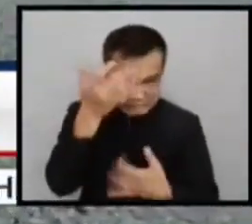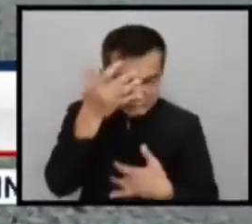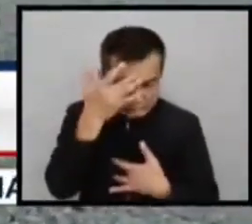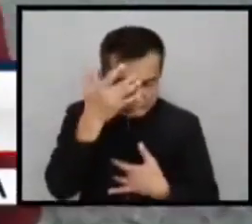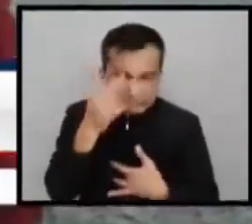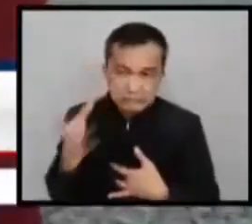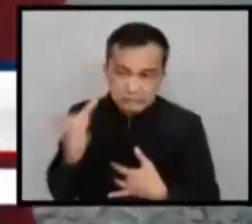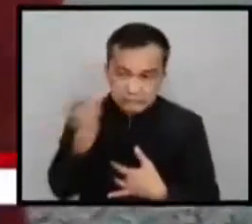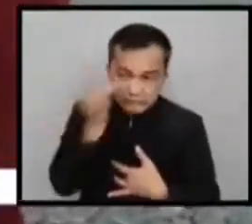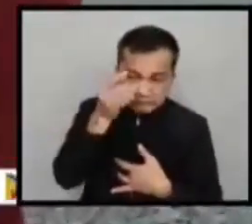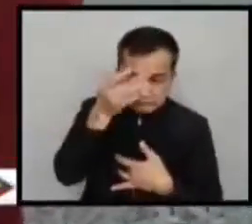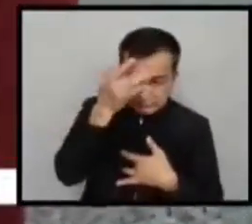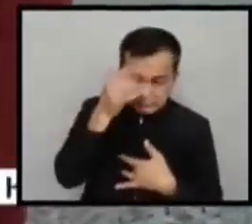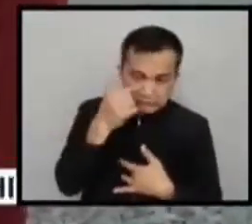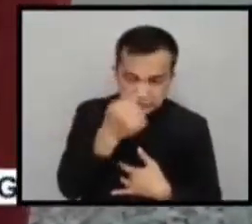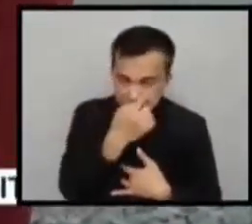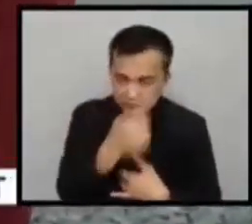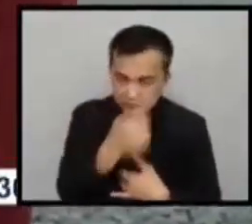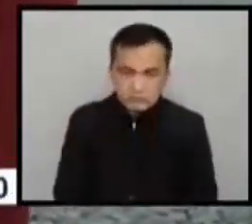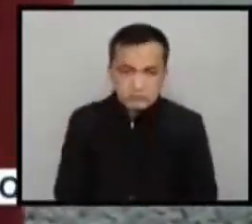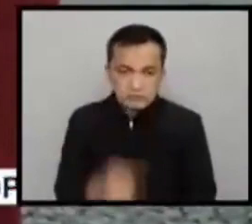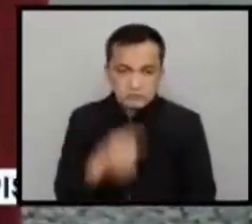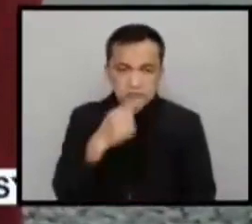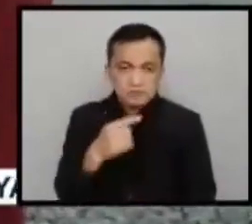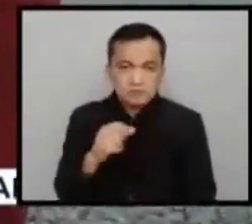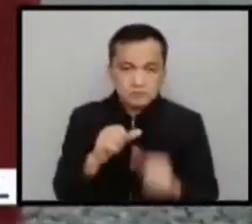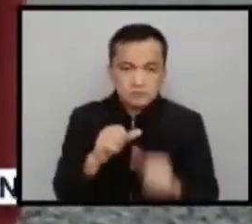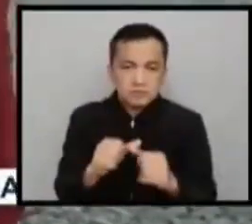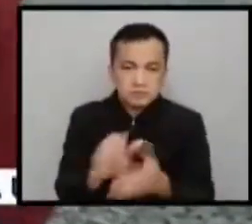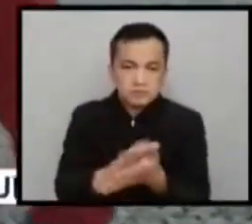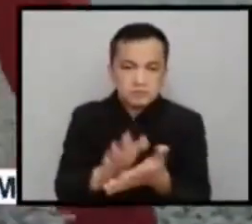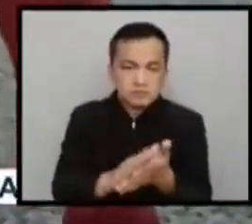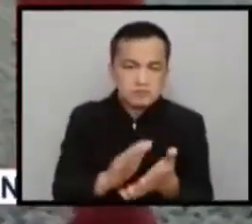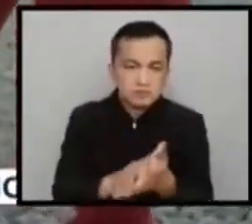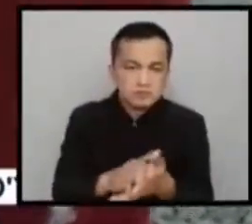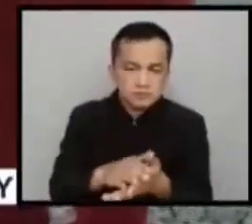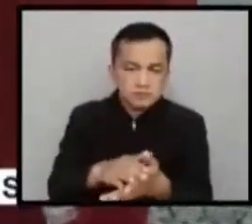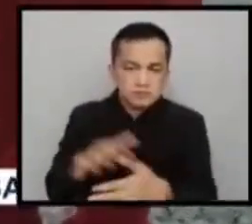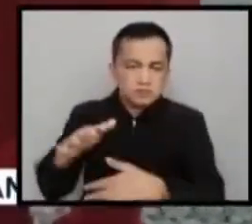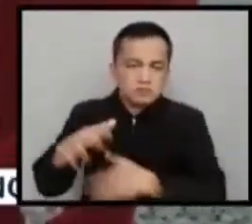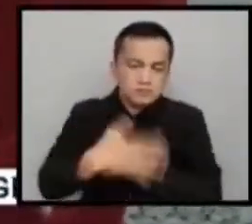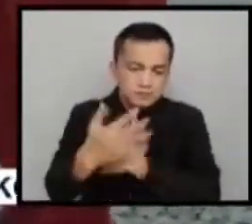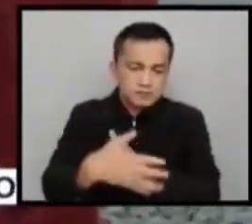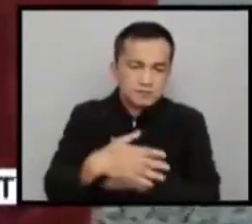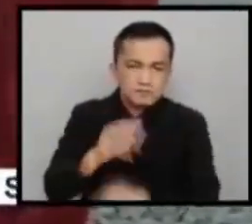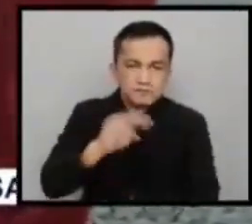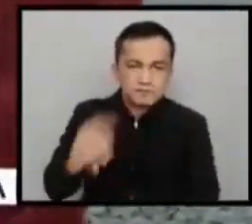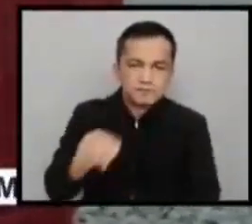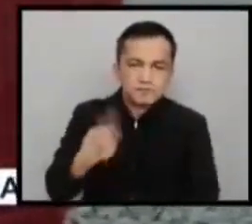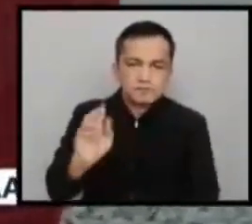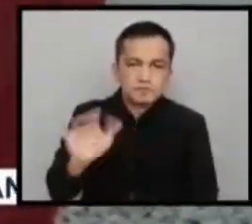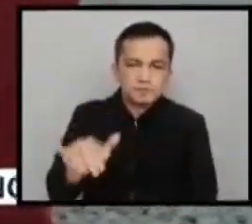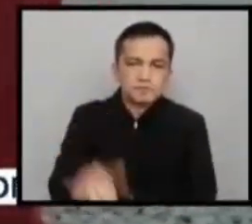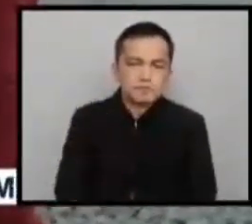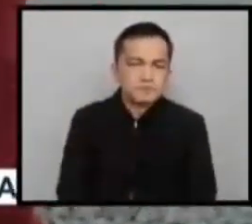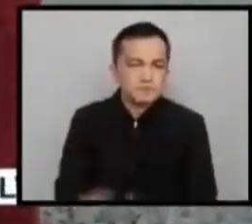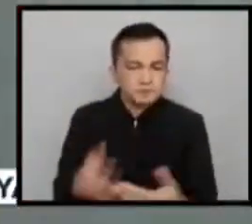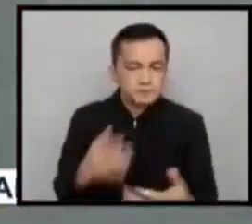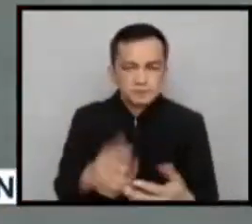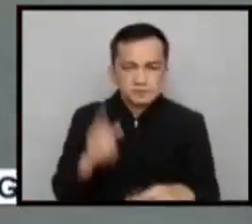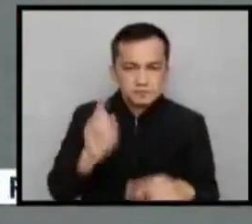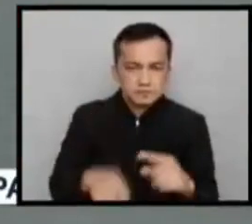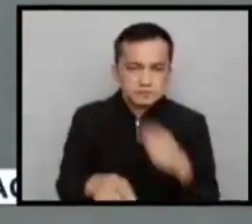sa Manila DPS, patuloy lang ang cleanup activities sa kahabaan ng Manila Bay. Bagamat hindi pa masasabi sa ngayon kung kailan